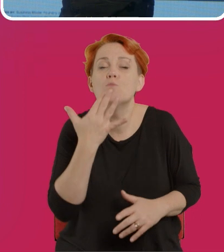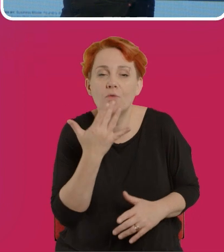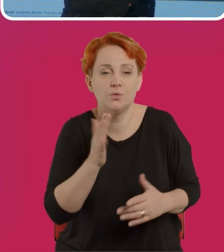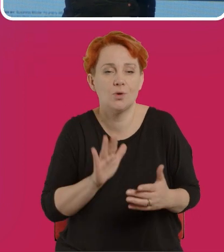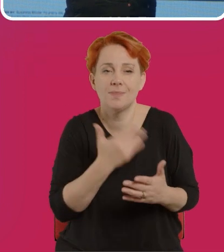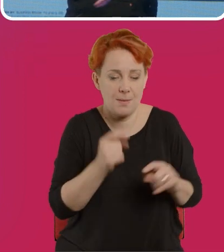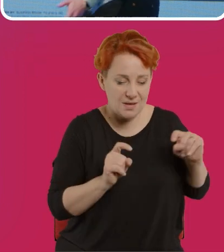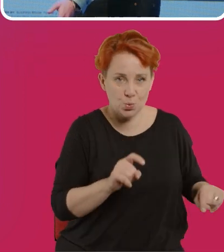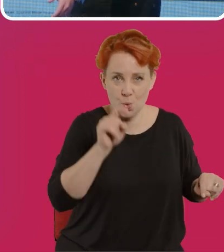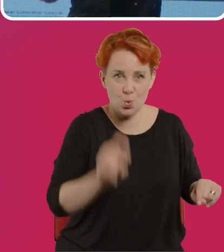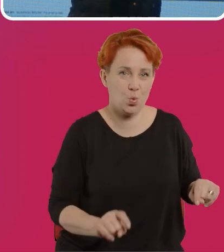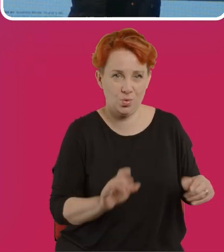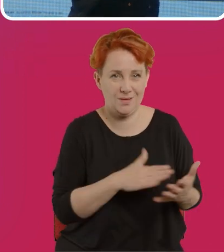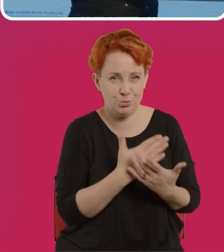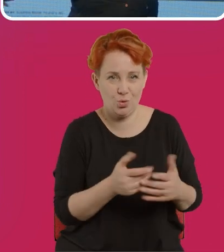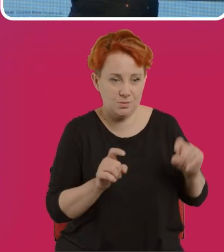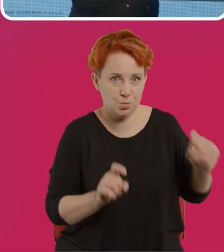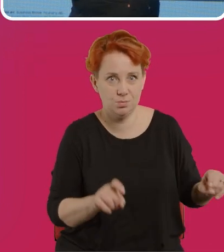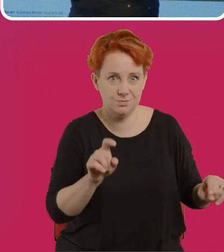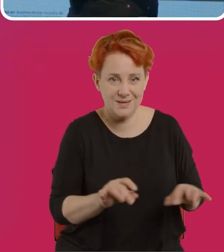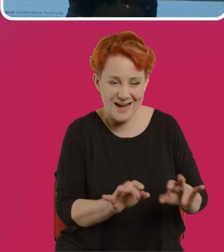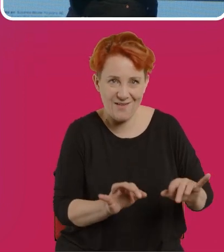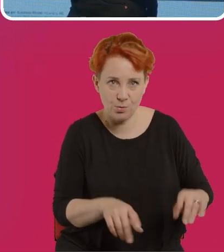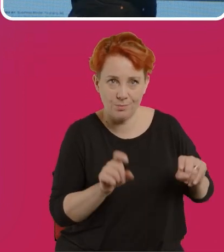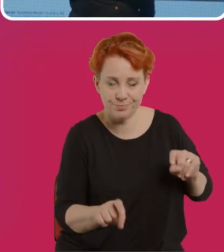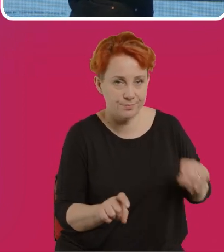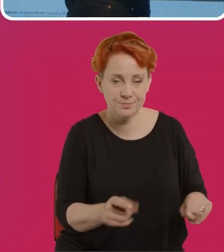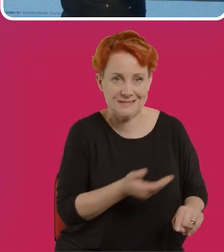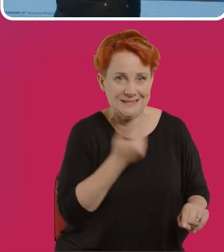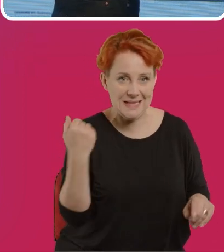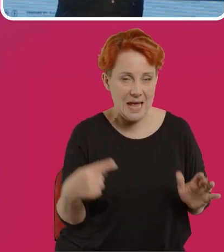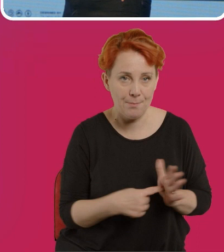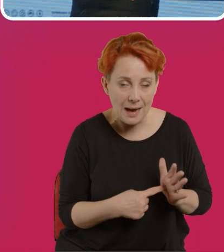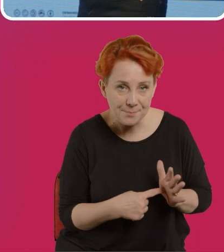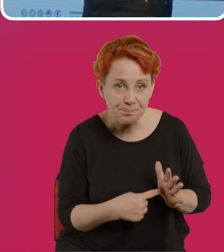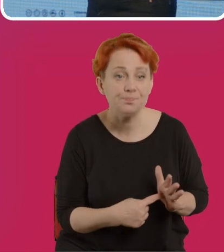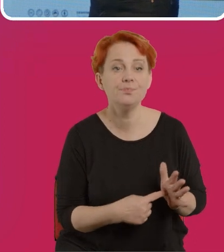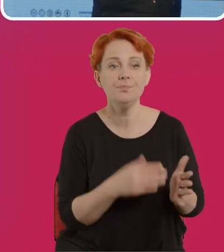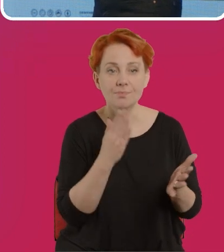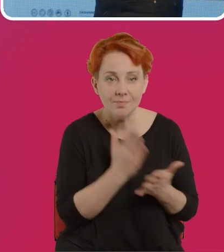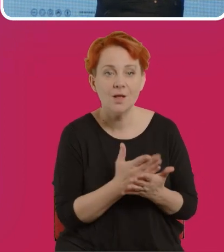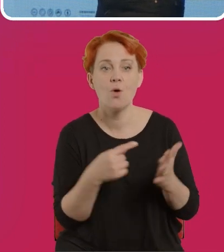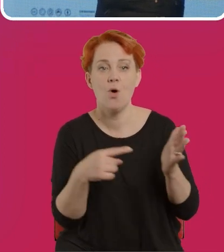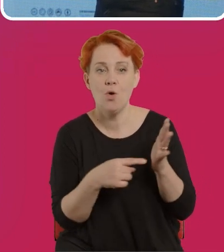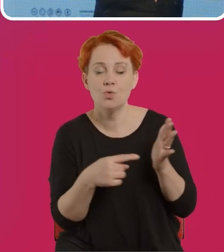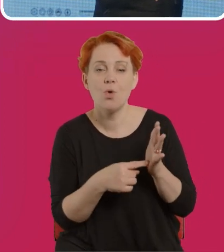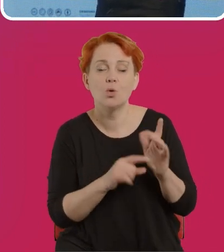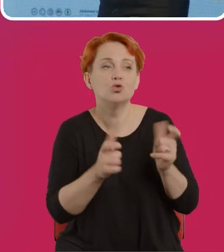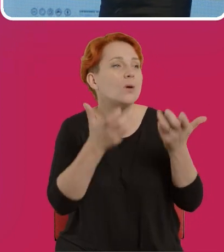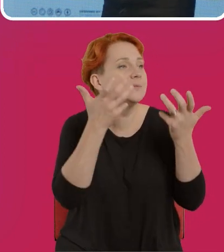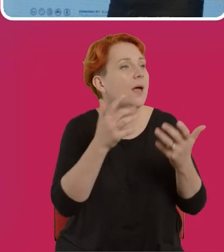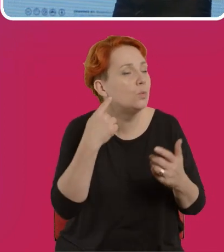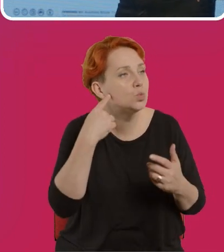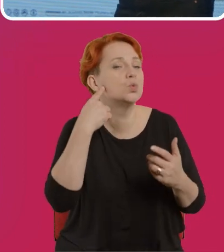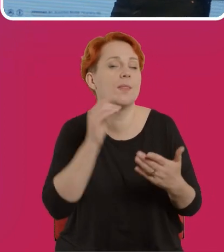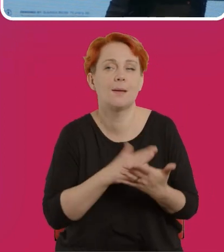czy tam Control F, jak ktoś korzysta z innego systemu, ale o koncepcie, który nas interesuje, czyli na przykład